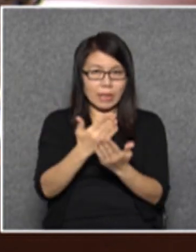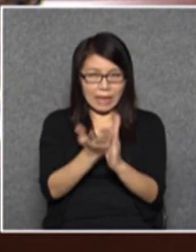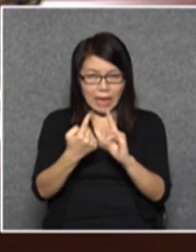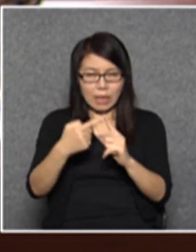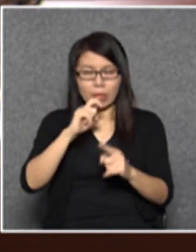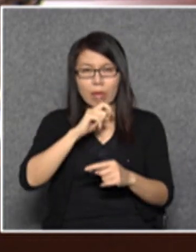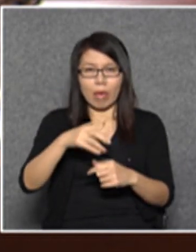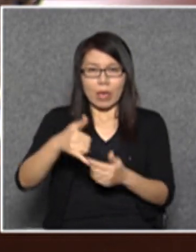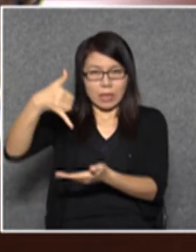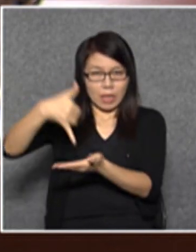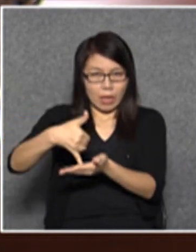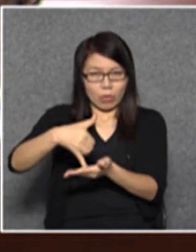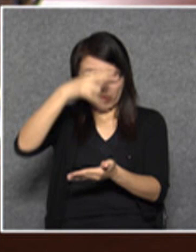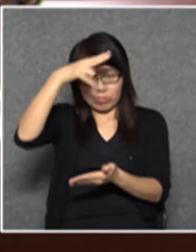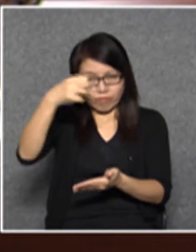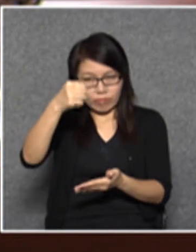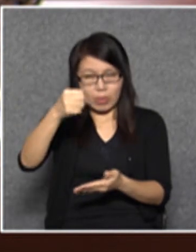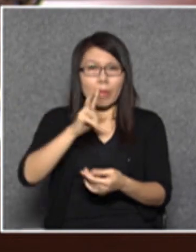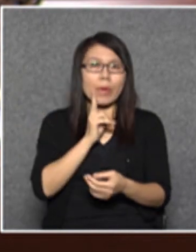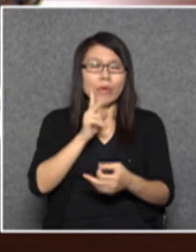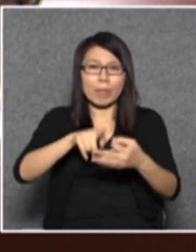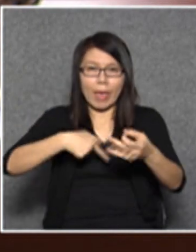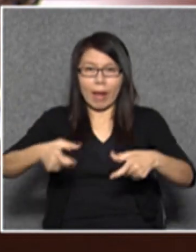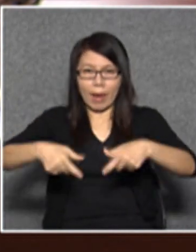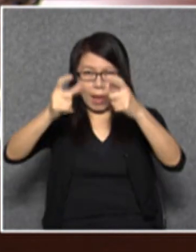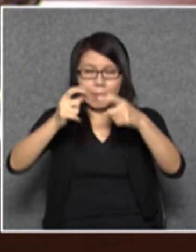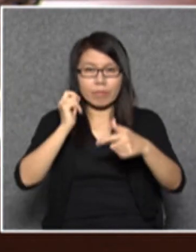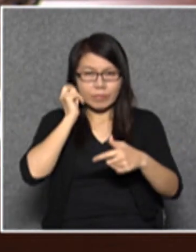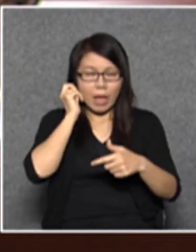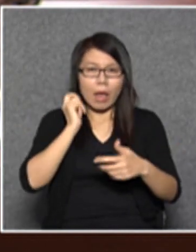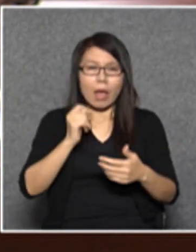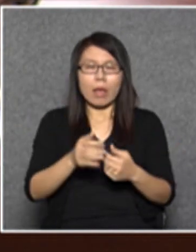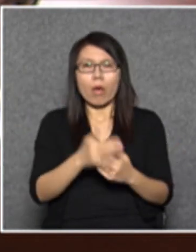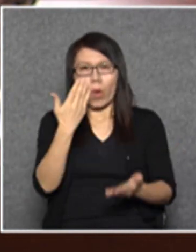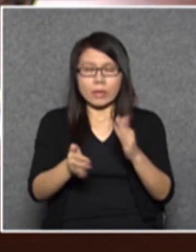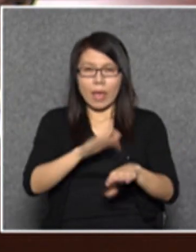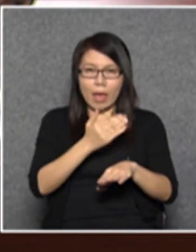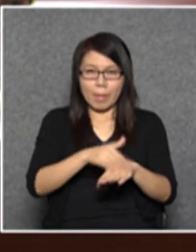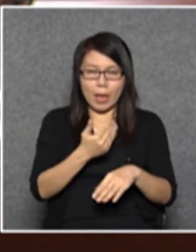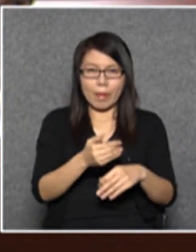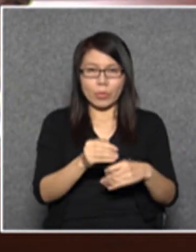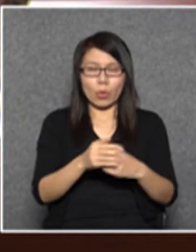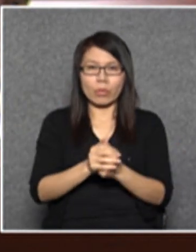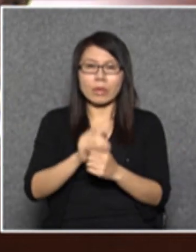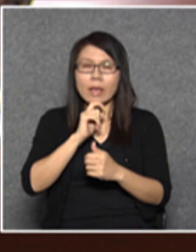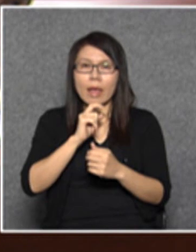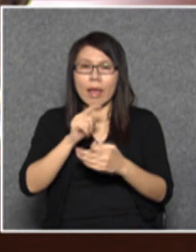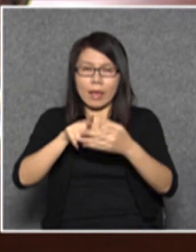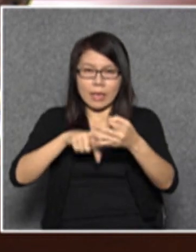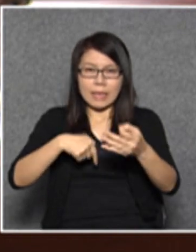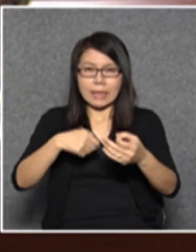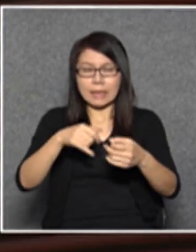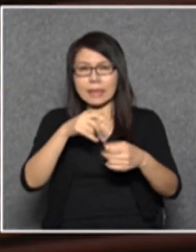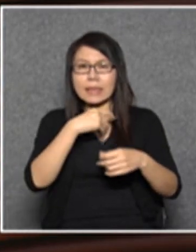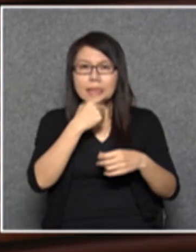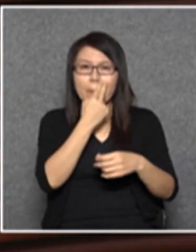say係我哋嘅林鄭月娥司長，或者係剛剛同習近平握完手嘅曾俊華司